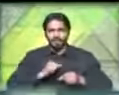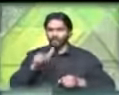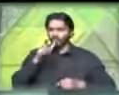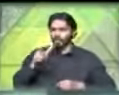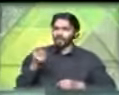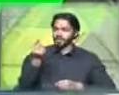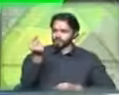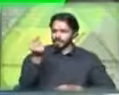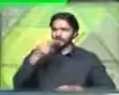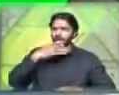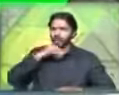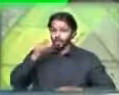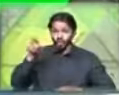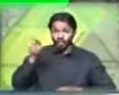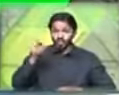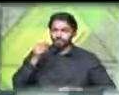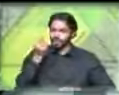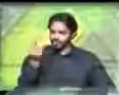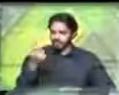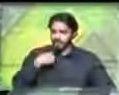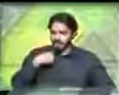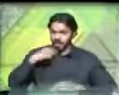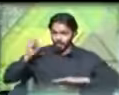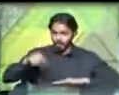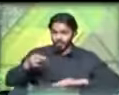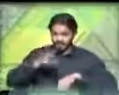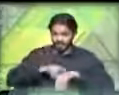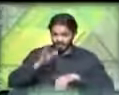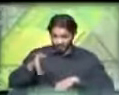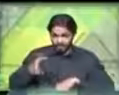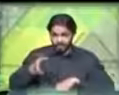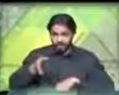سليمان. بما حكم سيدنا سليمان؟ فقال نبي الله سليمان: